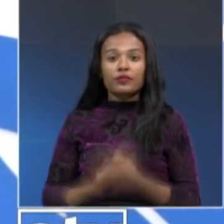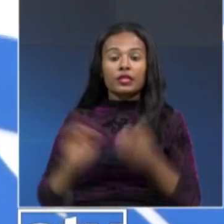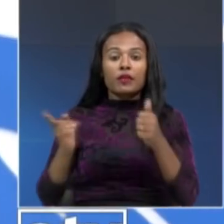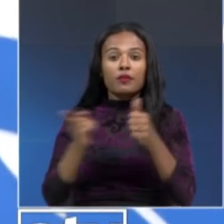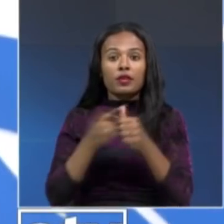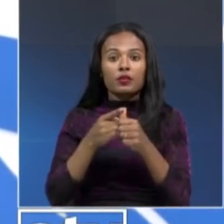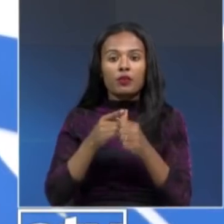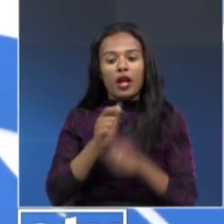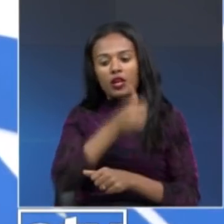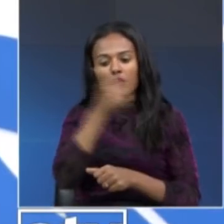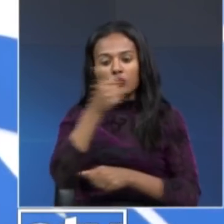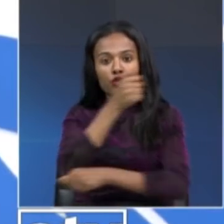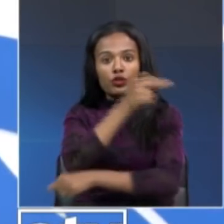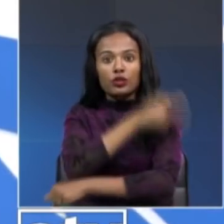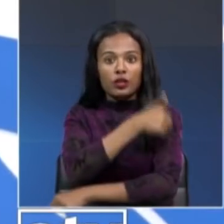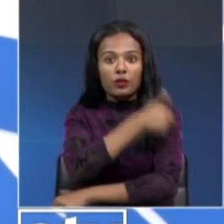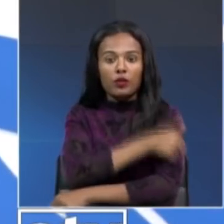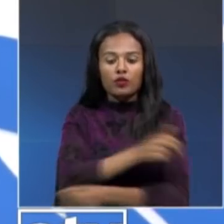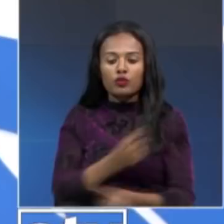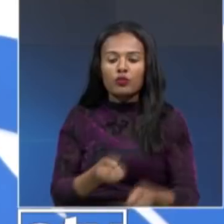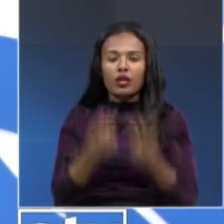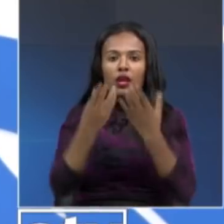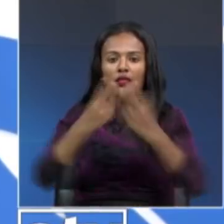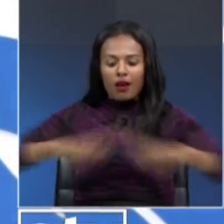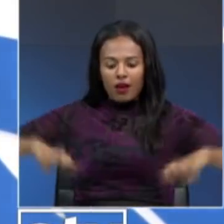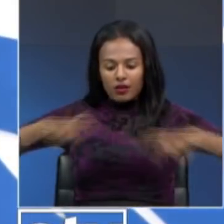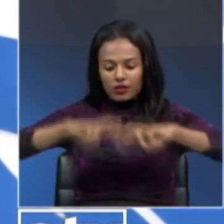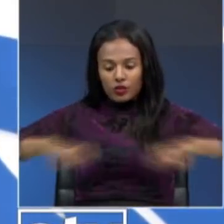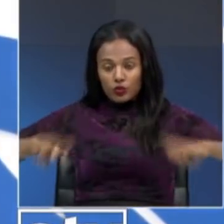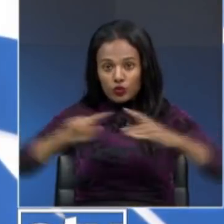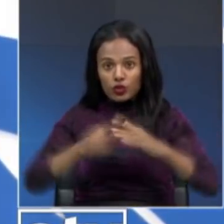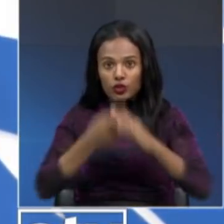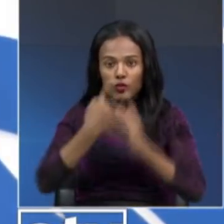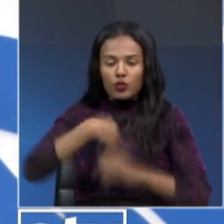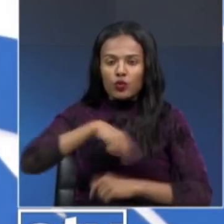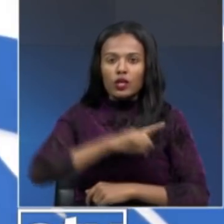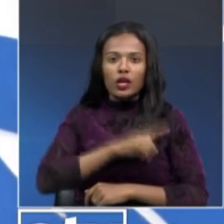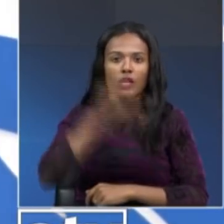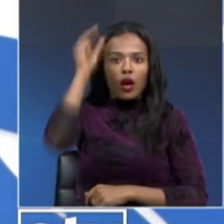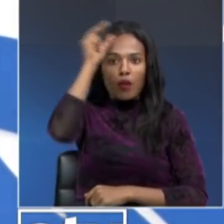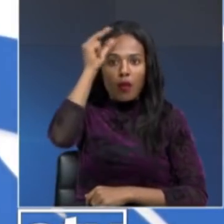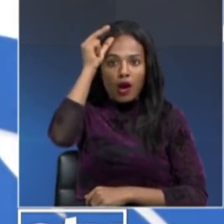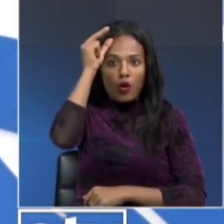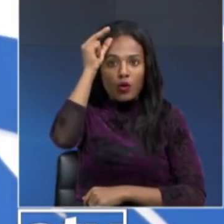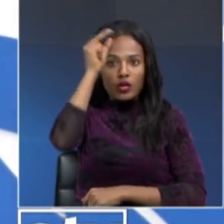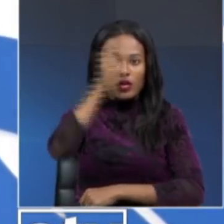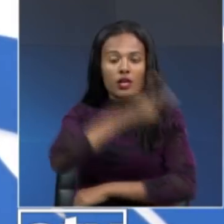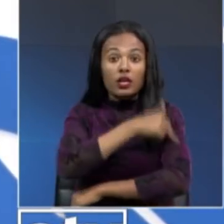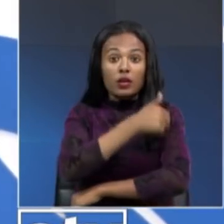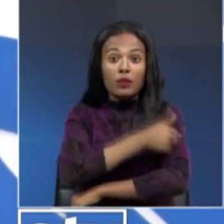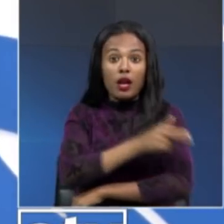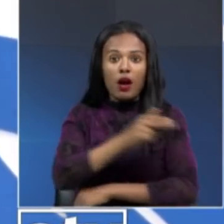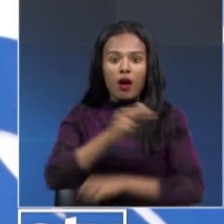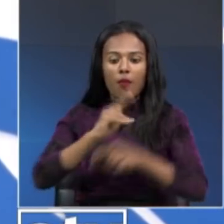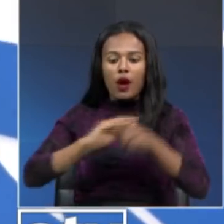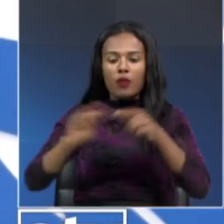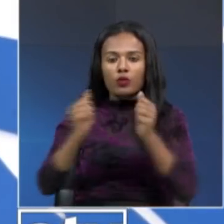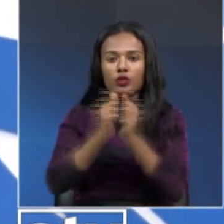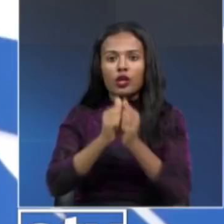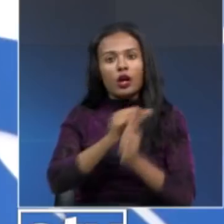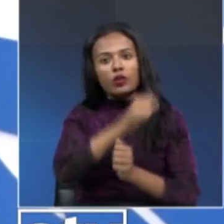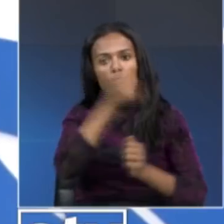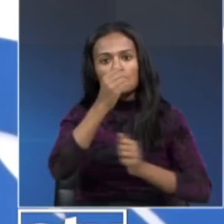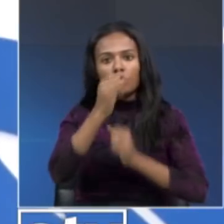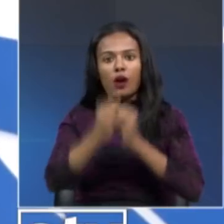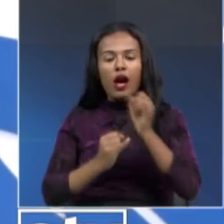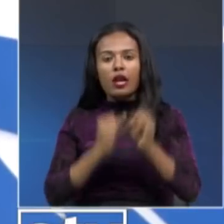መጀመሪያ ለሌሎች ህክምናዎችም በርካታ ሪሰርቾች የጀመሩ ከኛ ባህላዊ ህክምና ባለሙያዎች ጋር ሌሎችም ዓለም